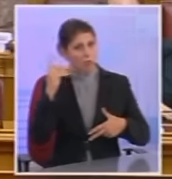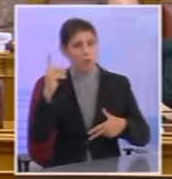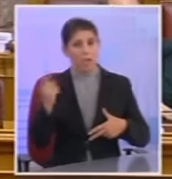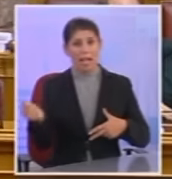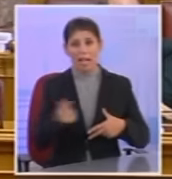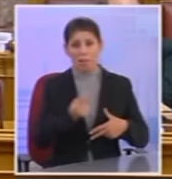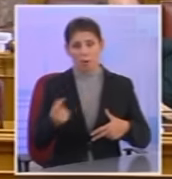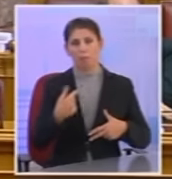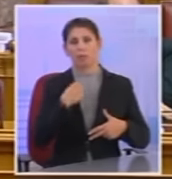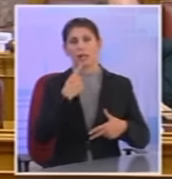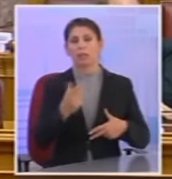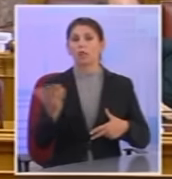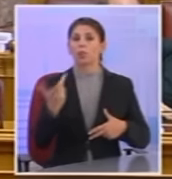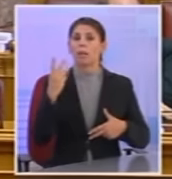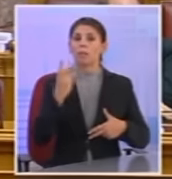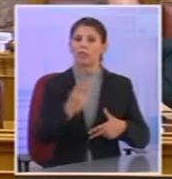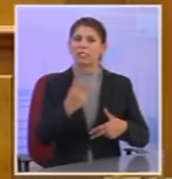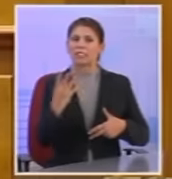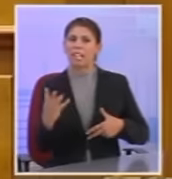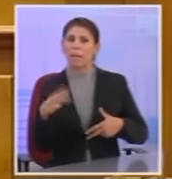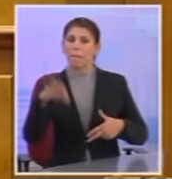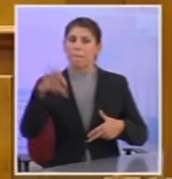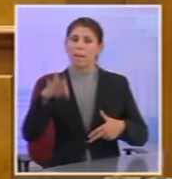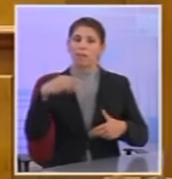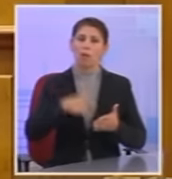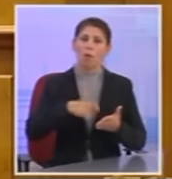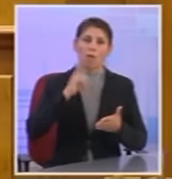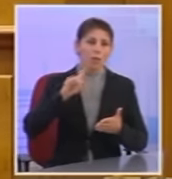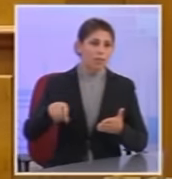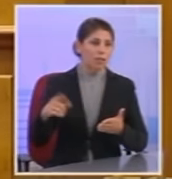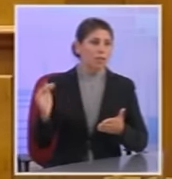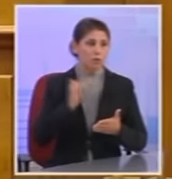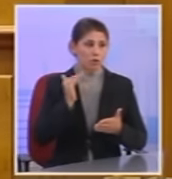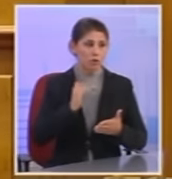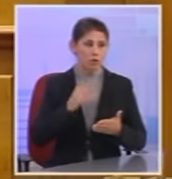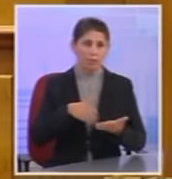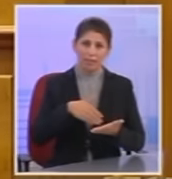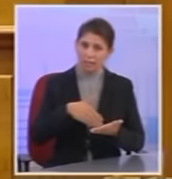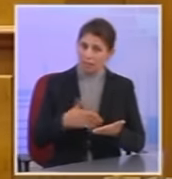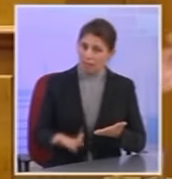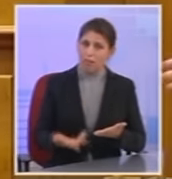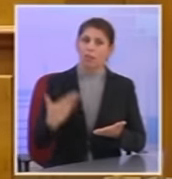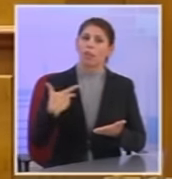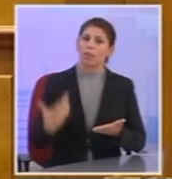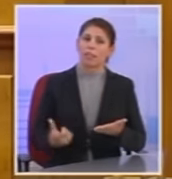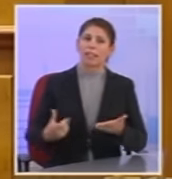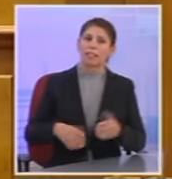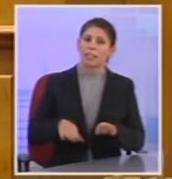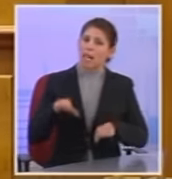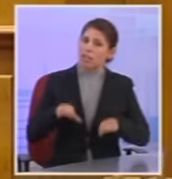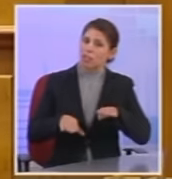εκπομπή που είπατε ότι από 3-4 περιπτώσεις φοροδιαφυγής που σύντομα θα ξεκαθαρίσουν, θα βρείτε τα